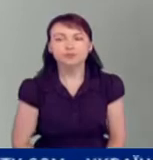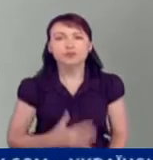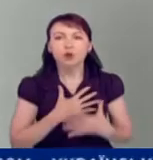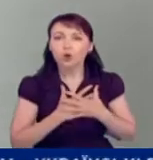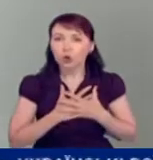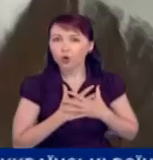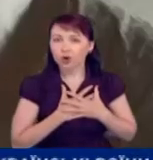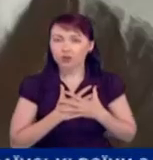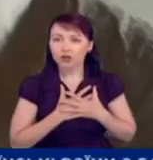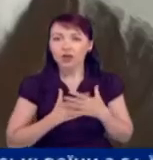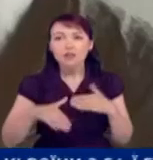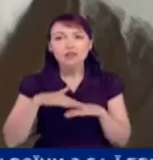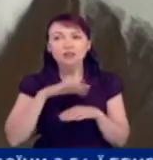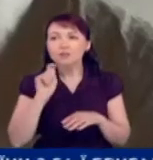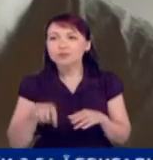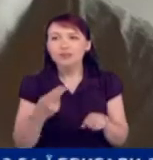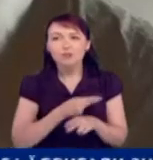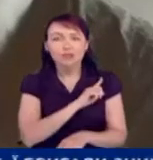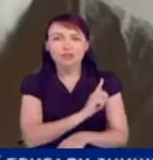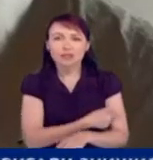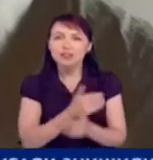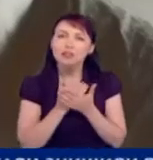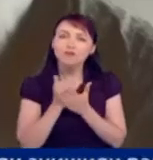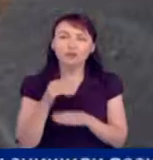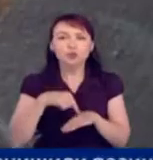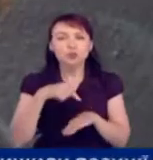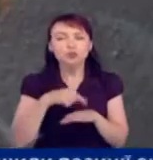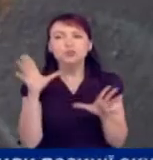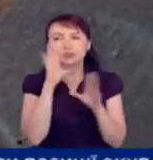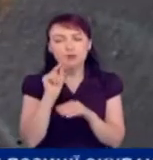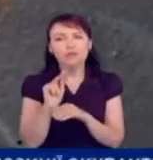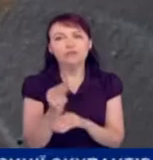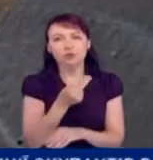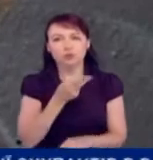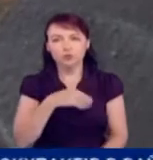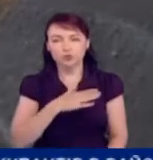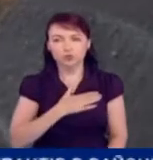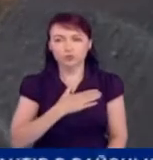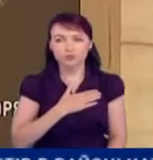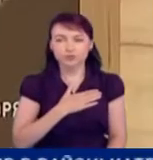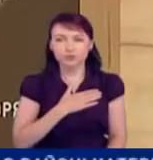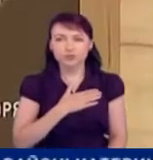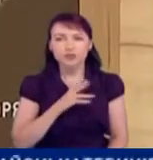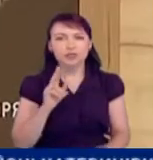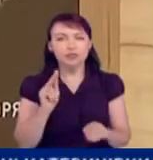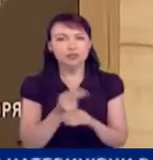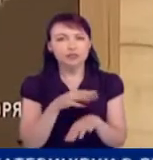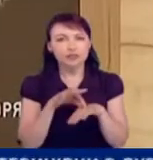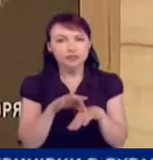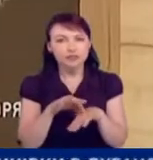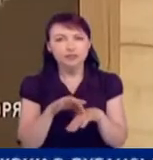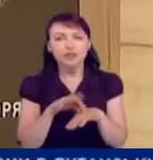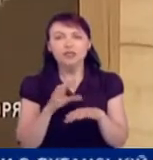Кохання. Над ним війна безсила. Натомість найвище почуття здатне вилікувати душу, допомогти зцілити тіло і повернути